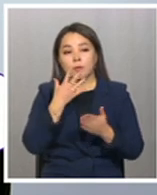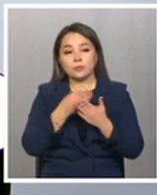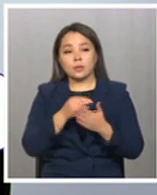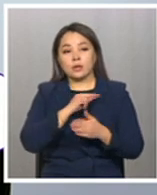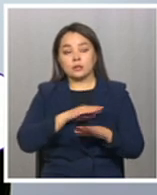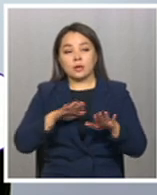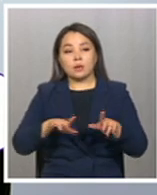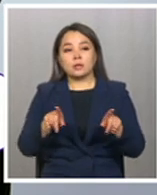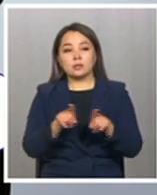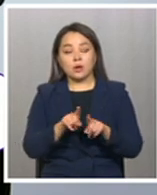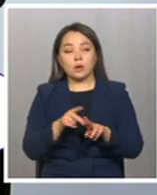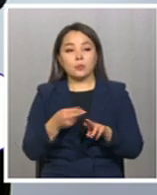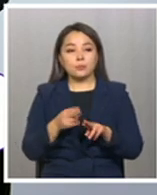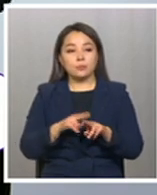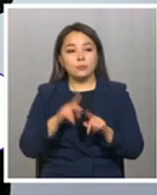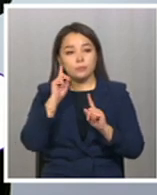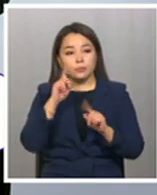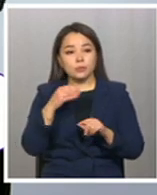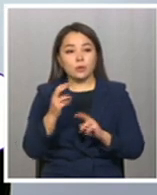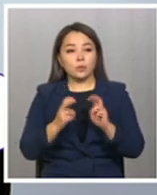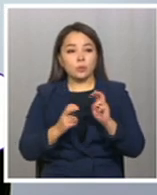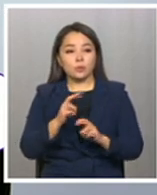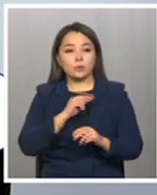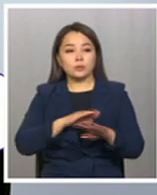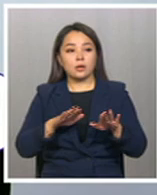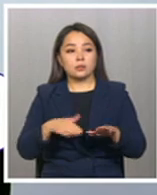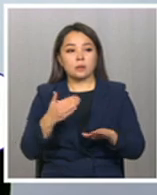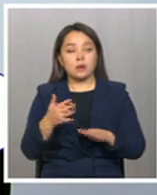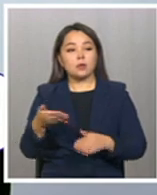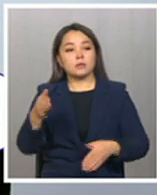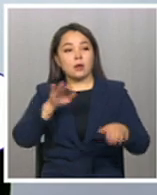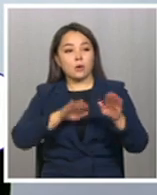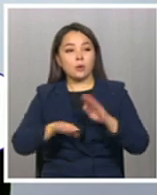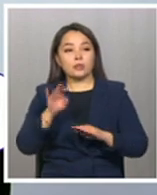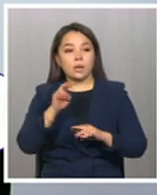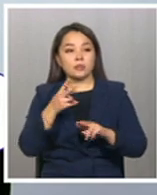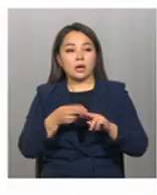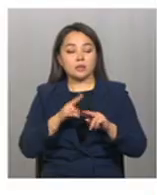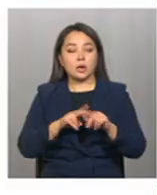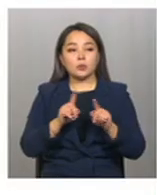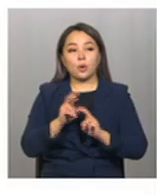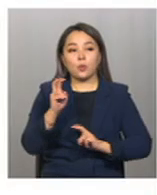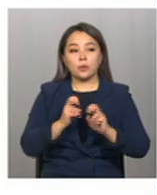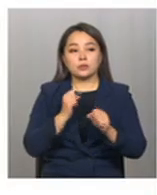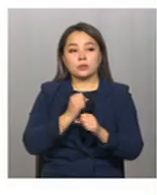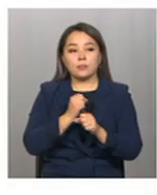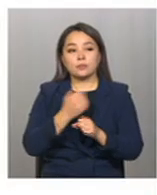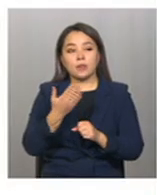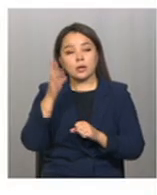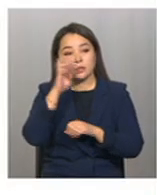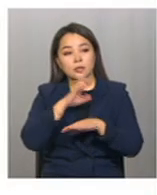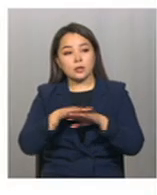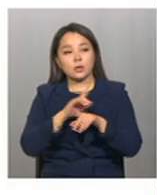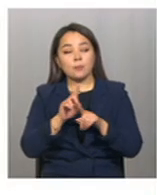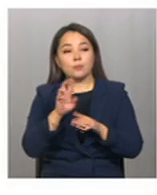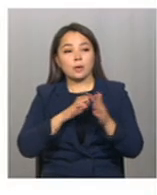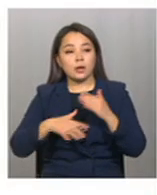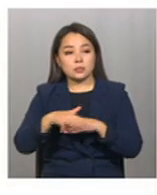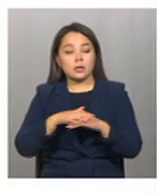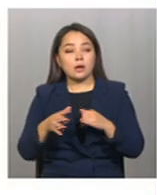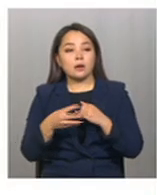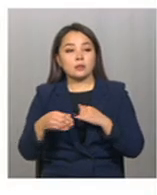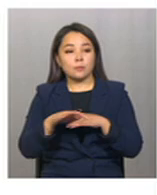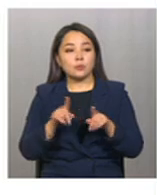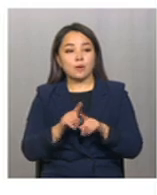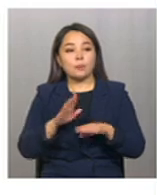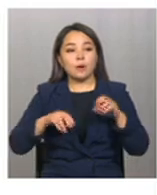Яғни бұл жерде өндіруші өнеркәсіп көбінесе тау-кен өнеркәсібі, өздеріңіз көріп отырғандай, бұған еліміздің батыс аймағы маманданғанын